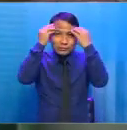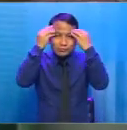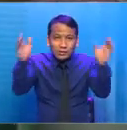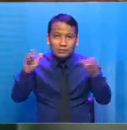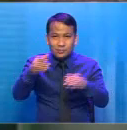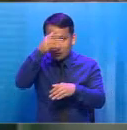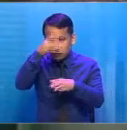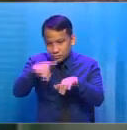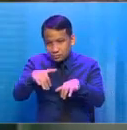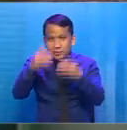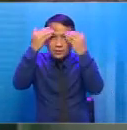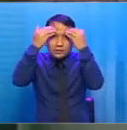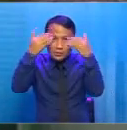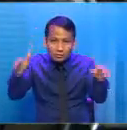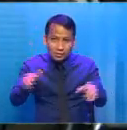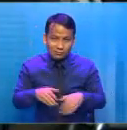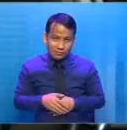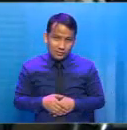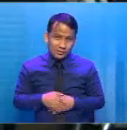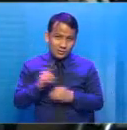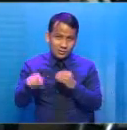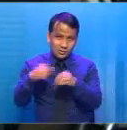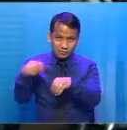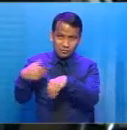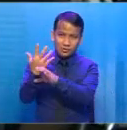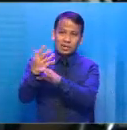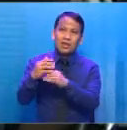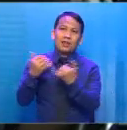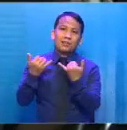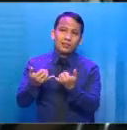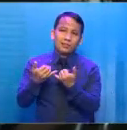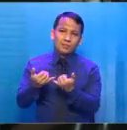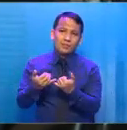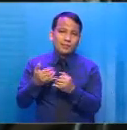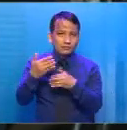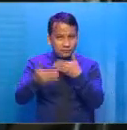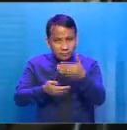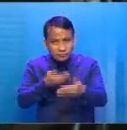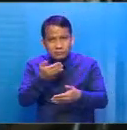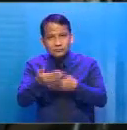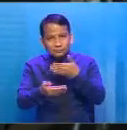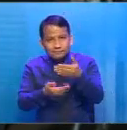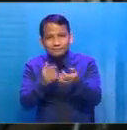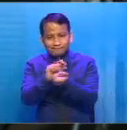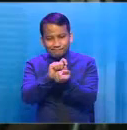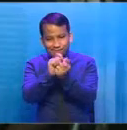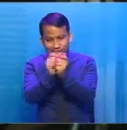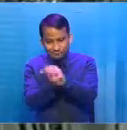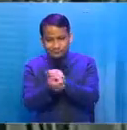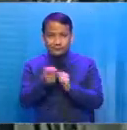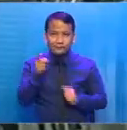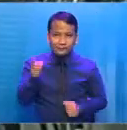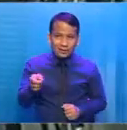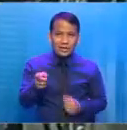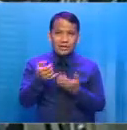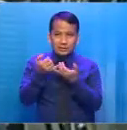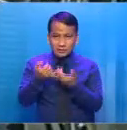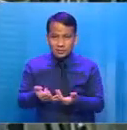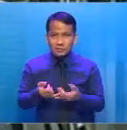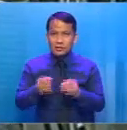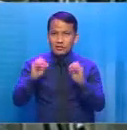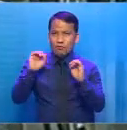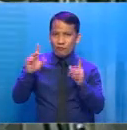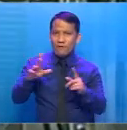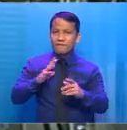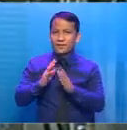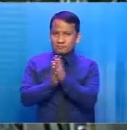ng pag-o-online. Ngayon, unti-unti nang nakaka-adjust si Sir at ganado nang